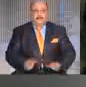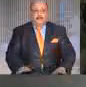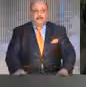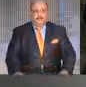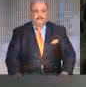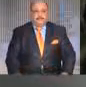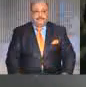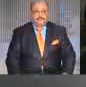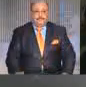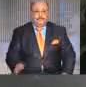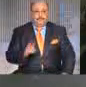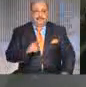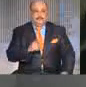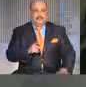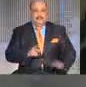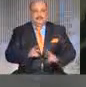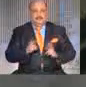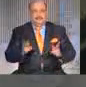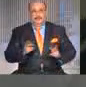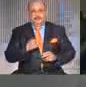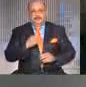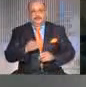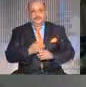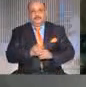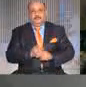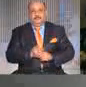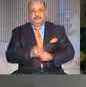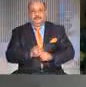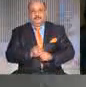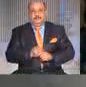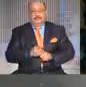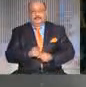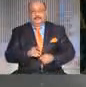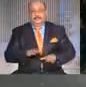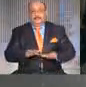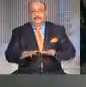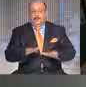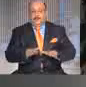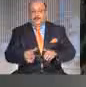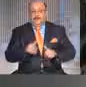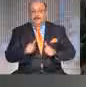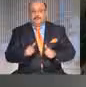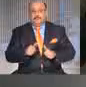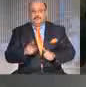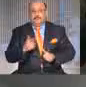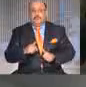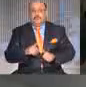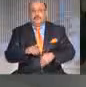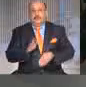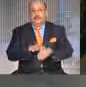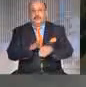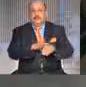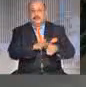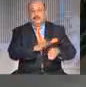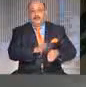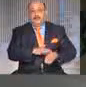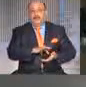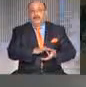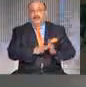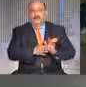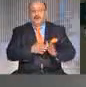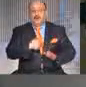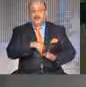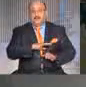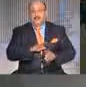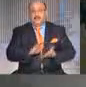هو قطار سياحي جاب مدينة مدنين لبعض الساعات، يأمل أهالي مدنين أن يصبح مشروعا على أرض الواقع